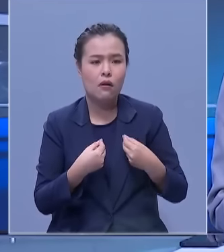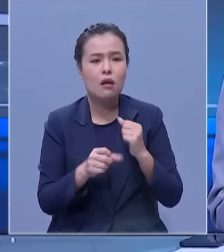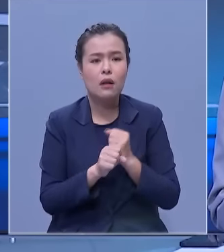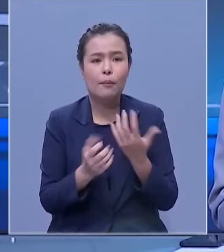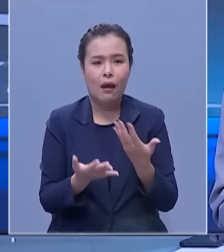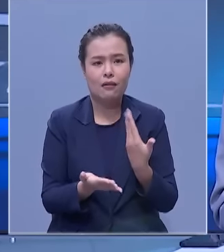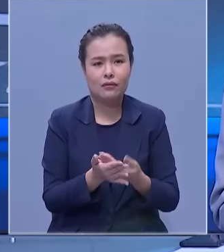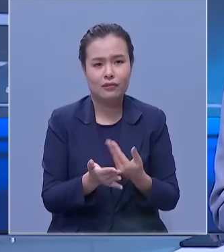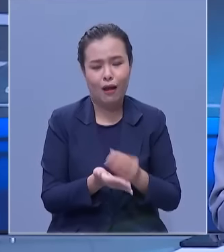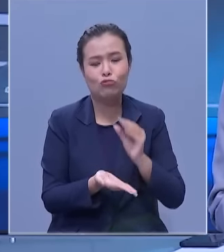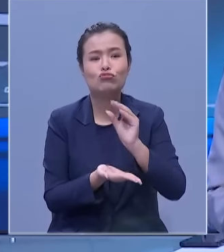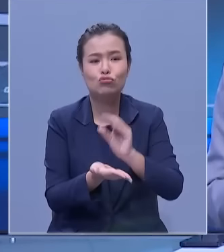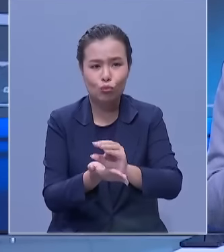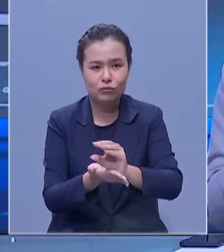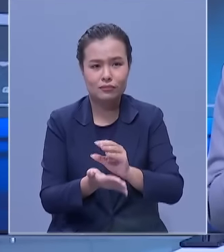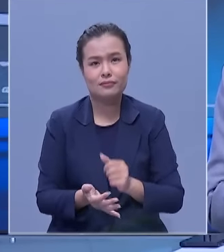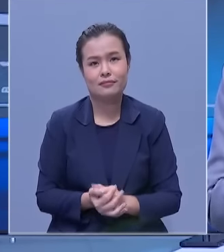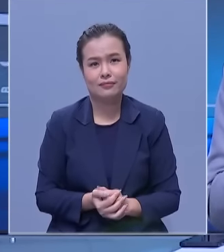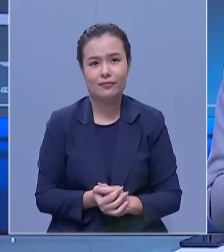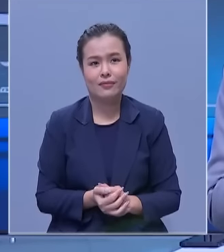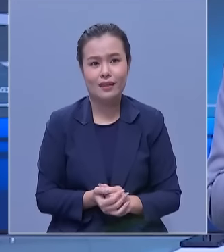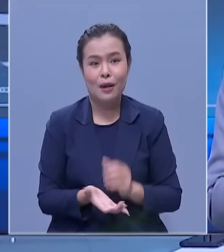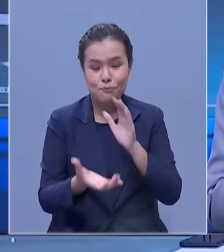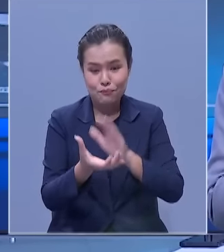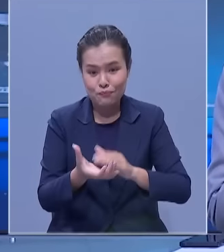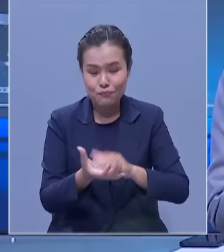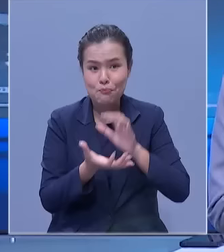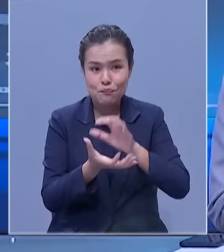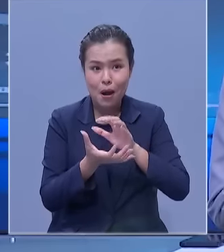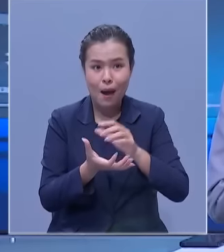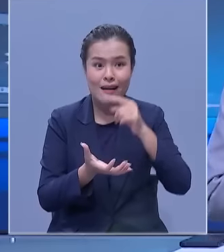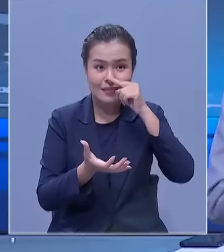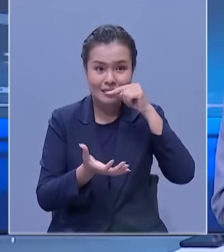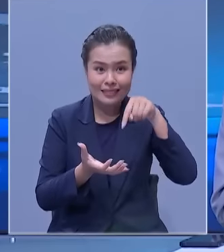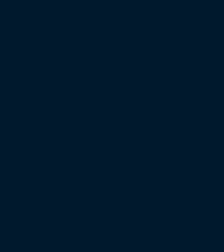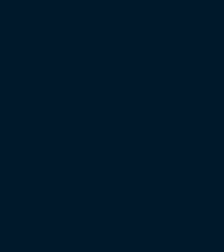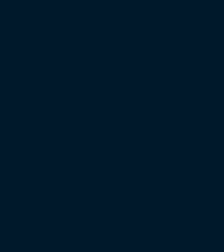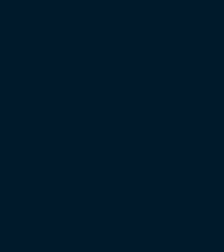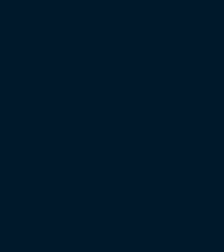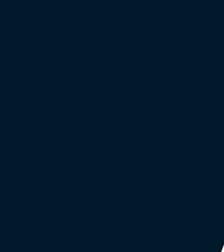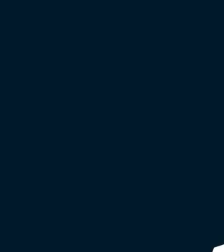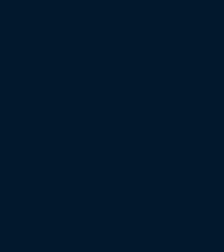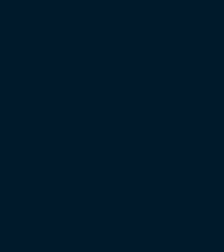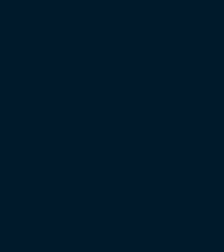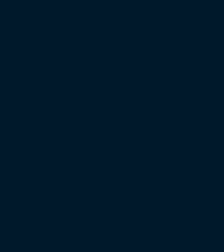งทุนดีกว่าแบบนี้นะฮะแต่ว่าการพนันบ้านเรานะตอนนี้ยังผิดกฎหมายอยู ่ ใช่ไหมครับ